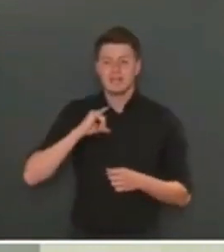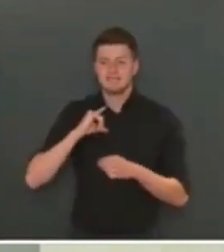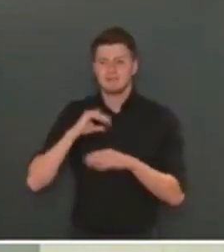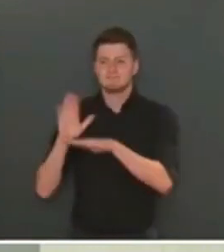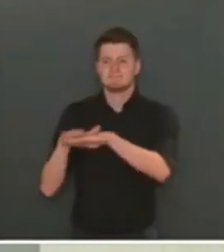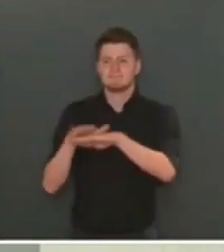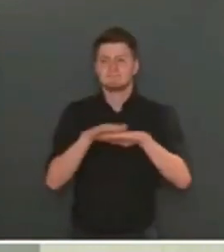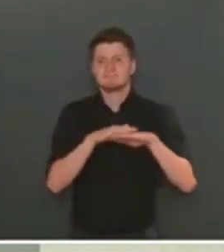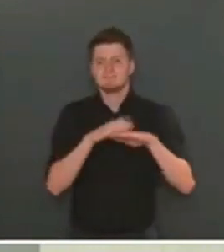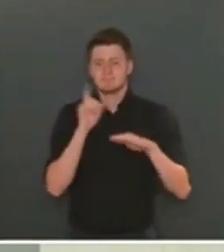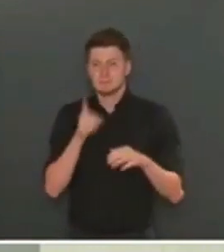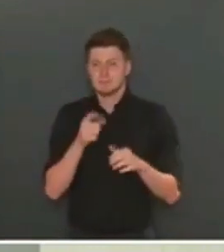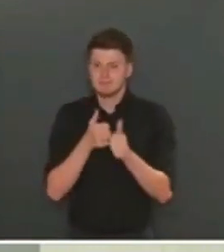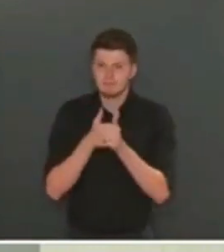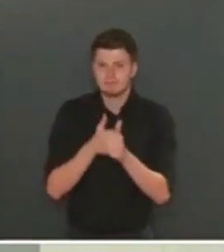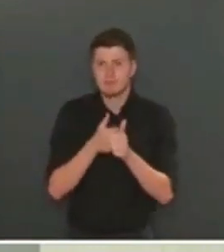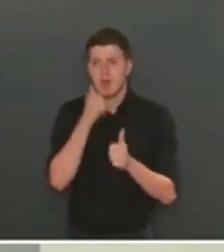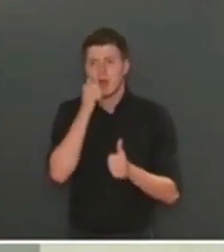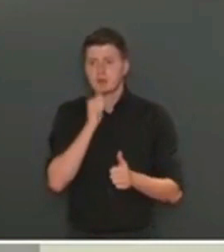prendre très au sérieux,